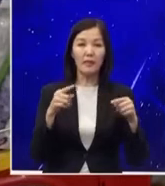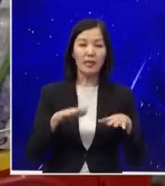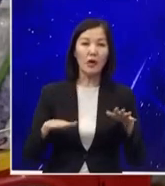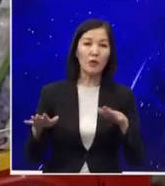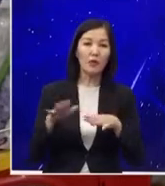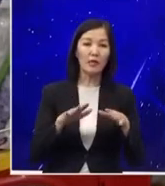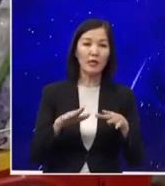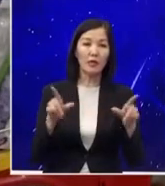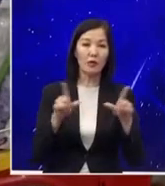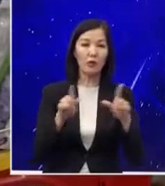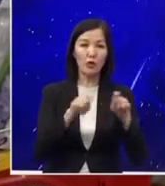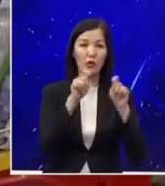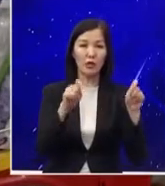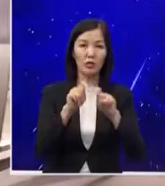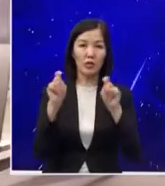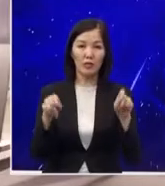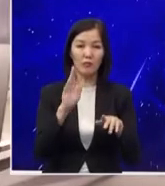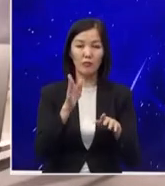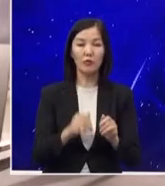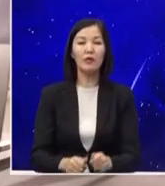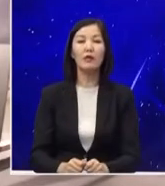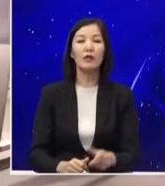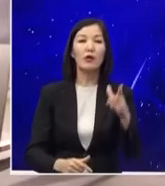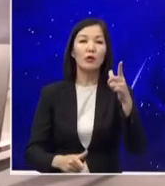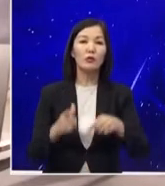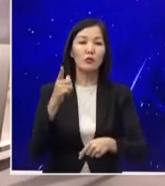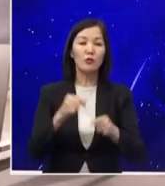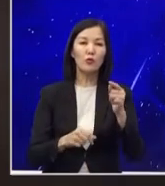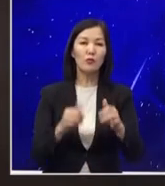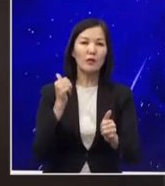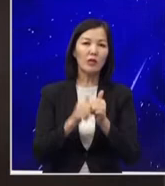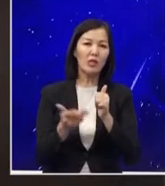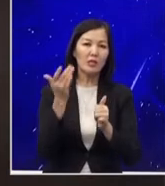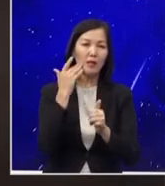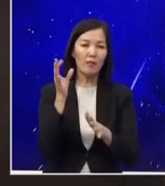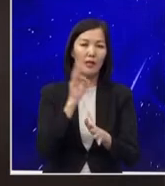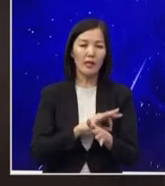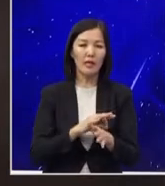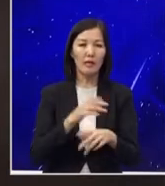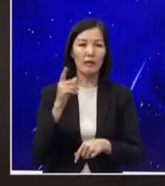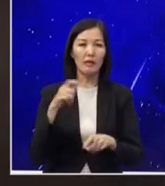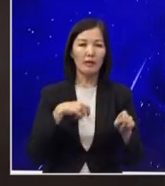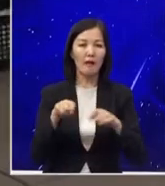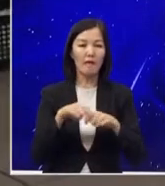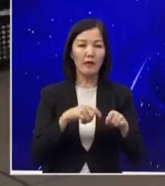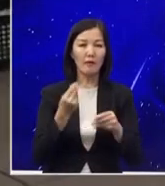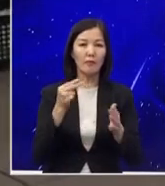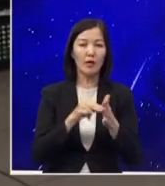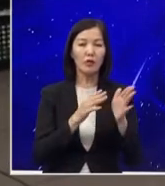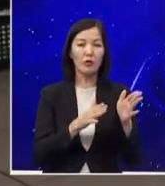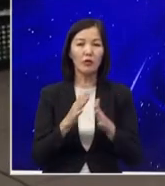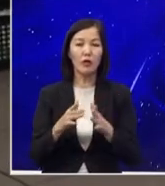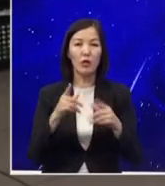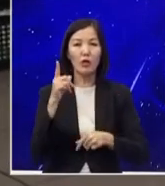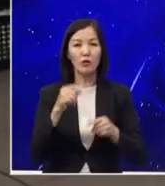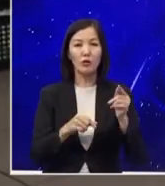да дүкен ашпақшымыз. Сүт өнімдерін халық жиі тұтынады. Өңірде бұл тауар бағасы тұрақты. Өйткен аймақта сүтті